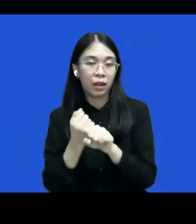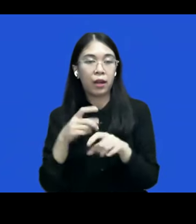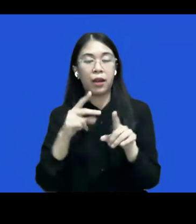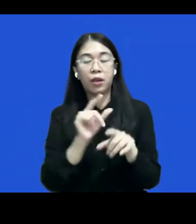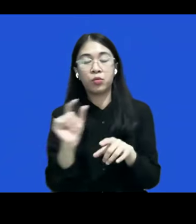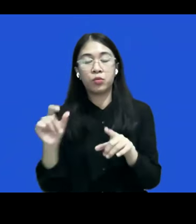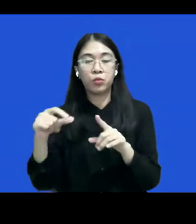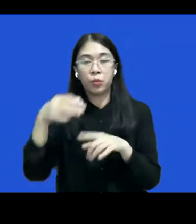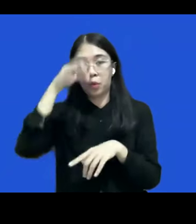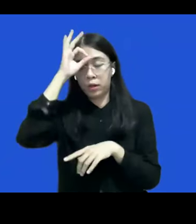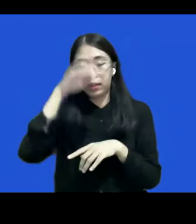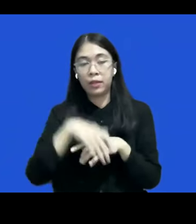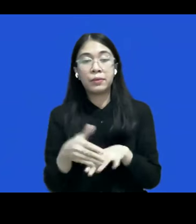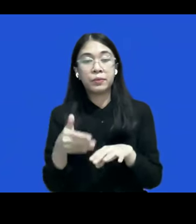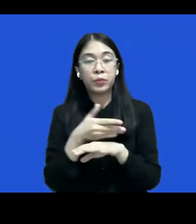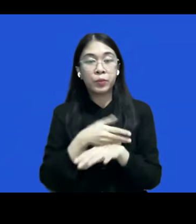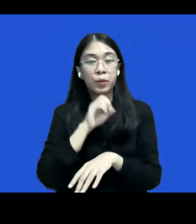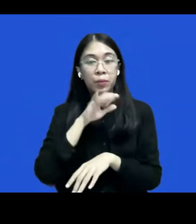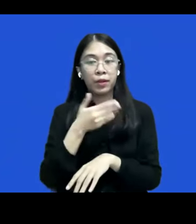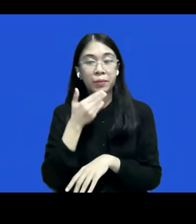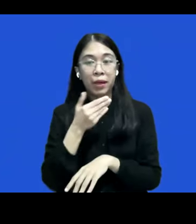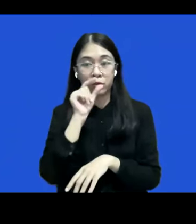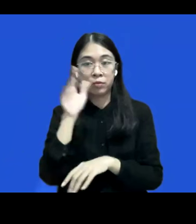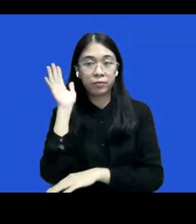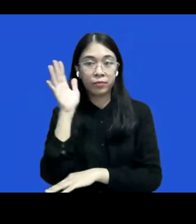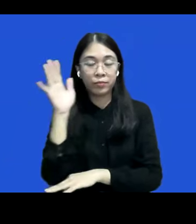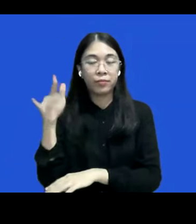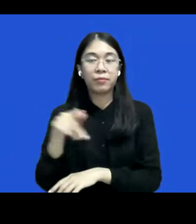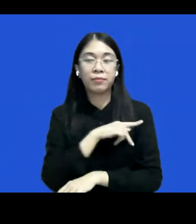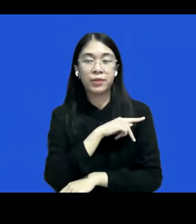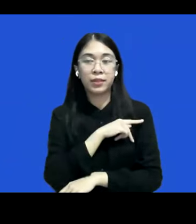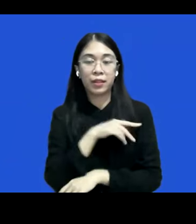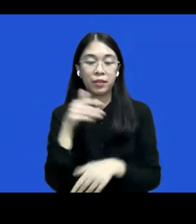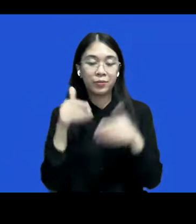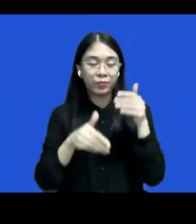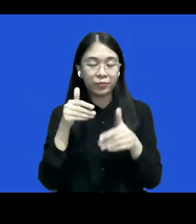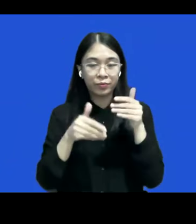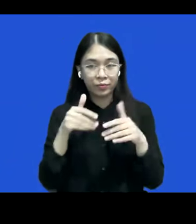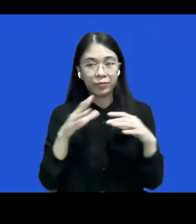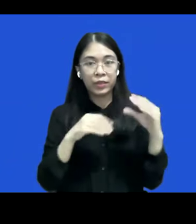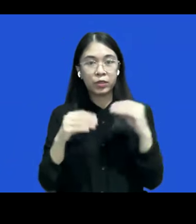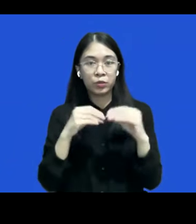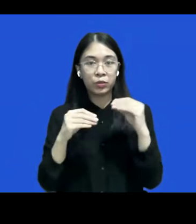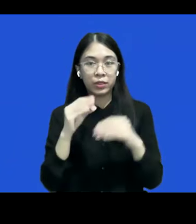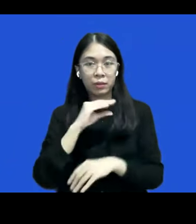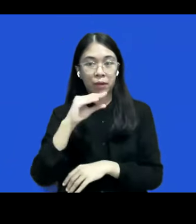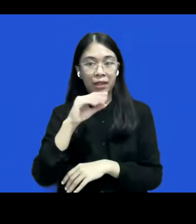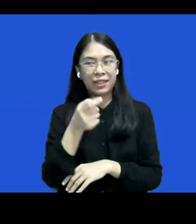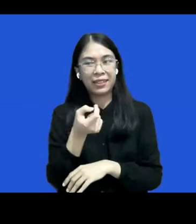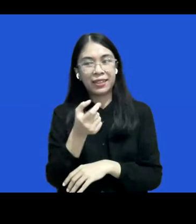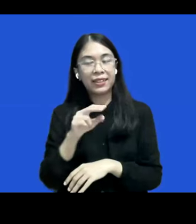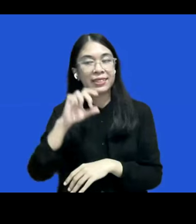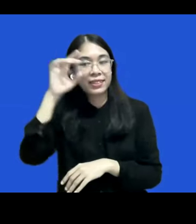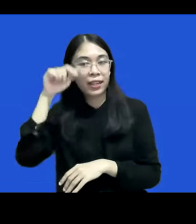Sebelumnya, saya ingin mengucapkan terima kasih kepada para narasumber dan peserta yang telah hadir pada diskusi pagi menuju siang hari